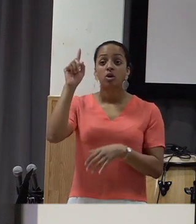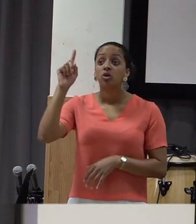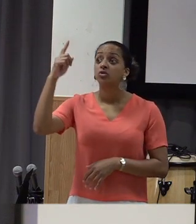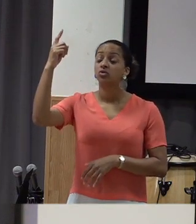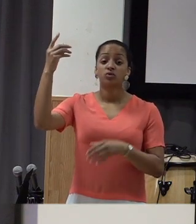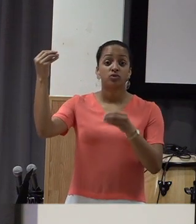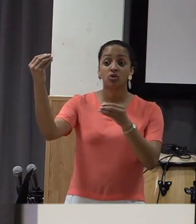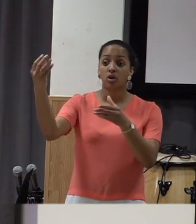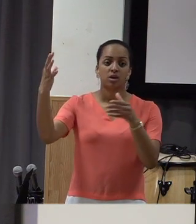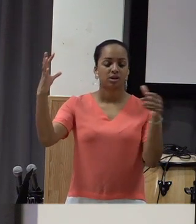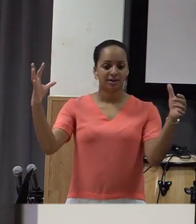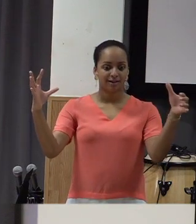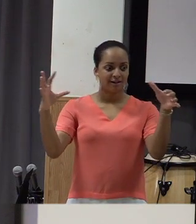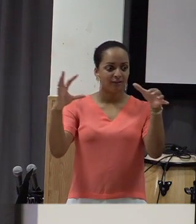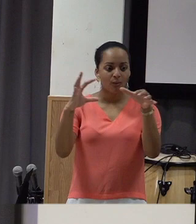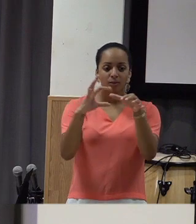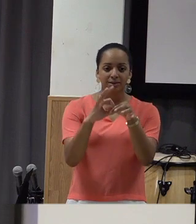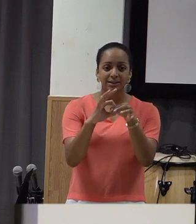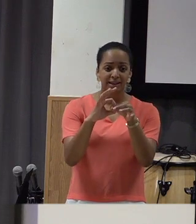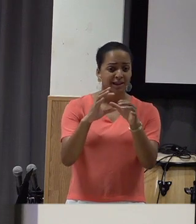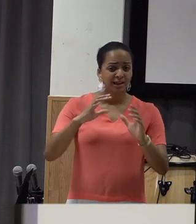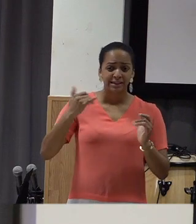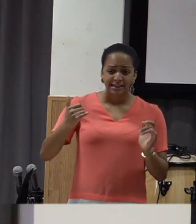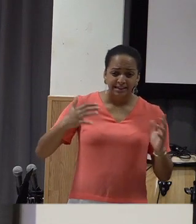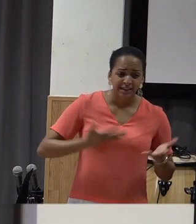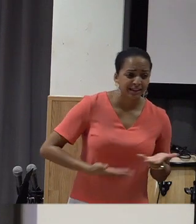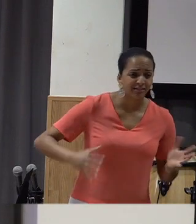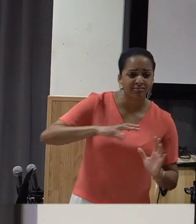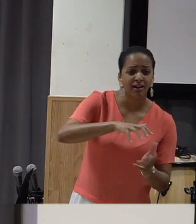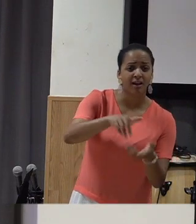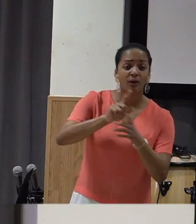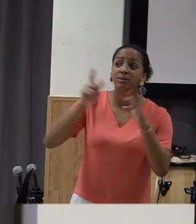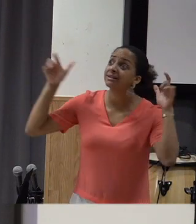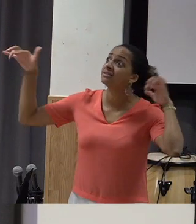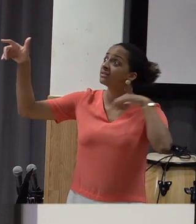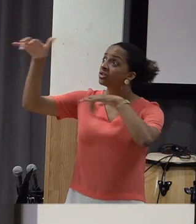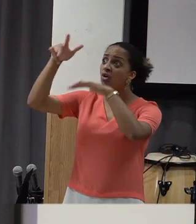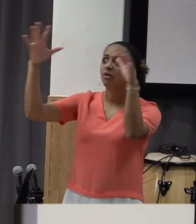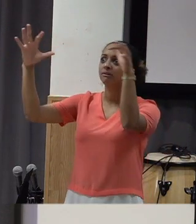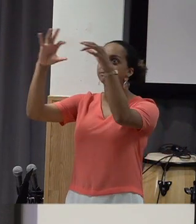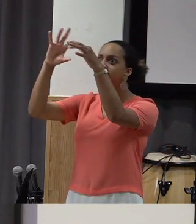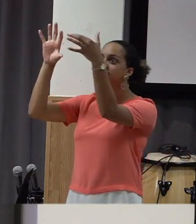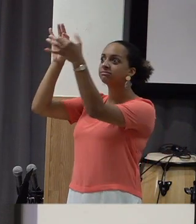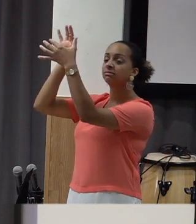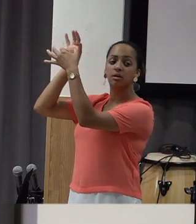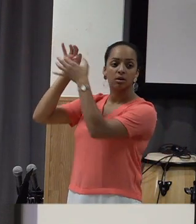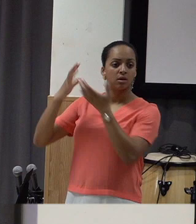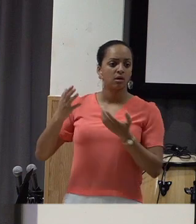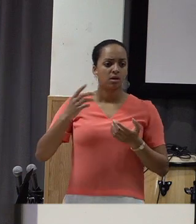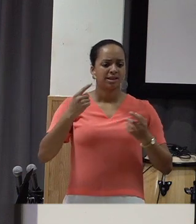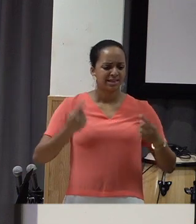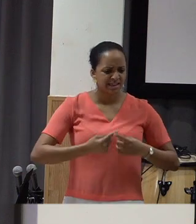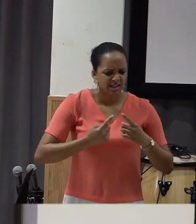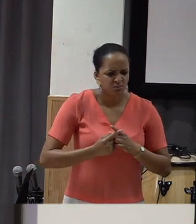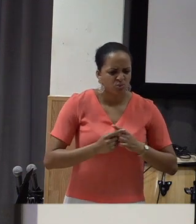en lui toutes choses, tant les choses qui sont sur la terre que celles qui sont dans les cieux? C'est parce que les divisions, les disputes et les querelles